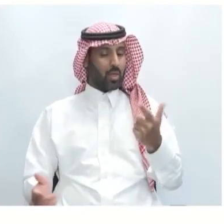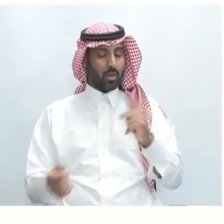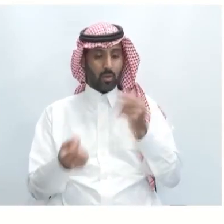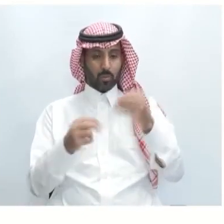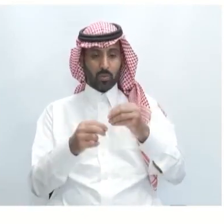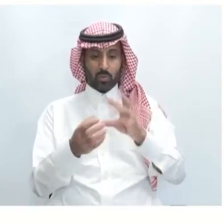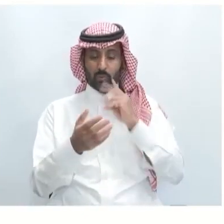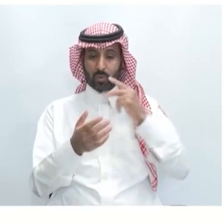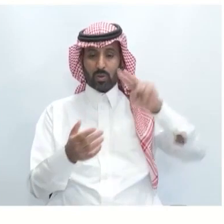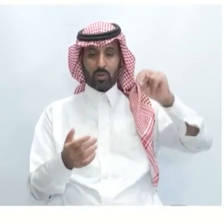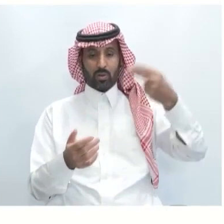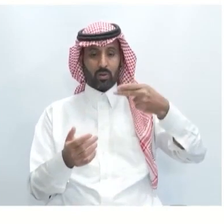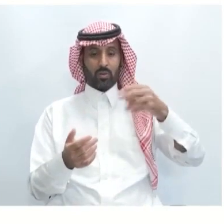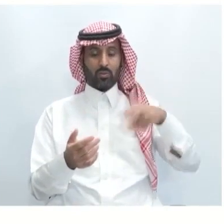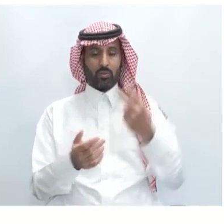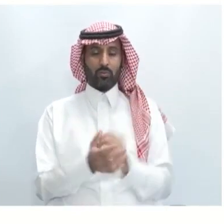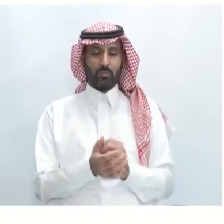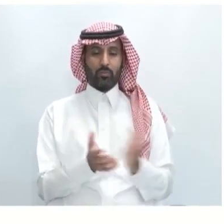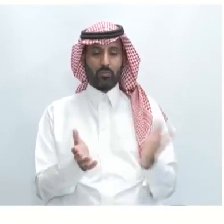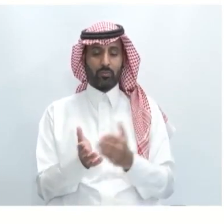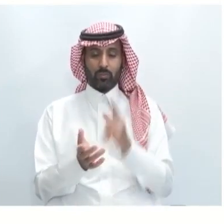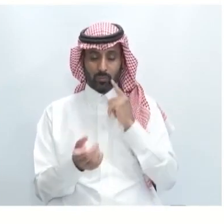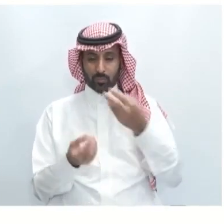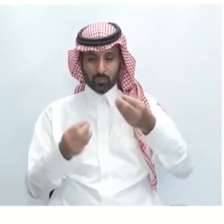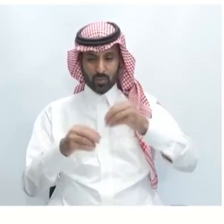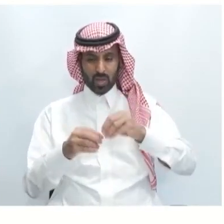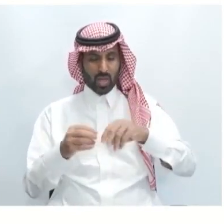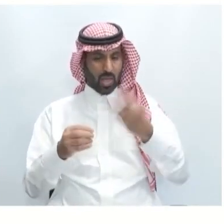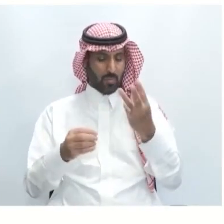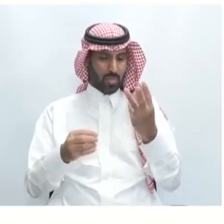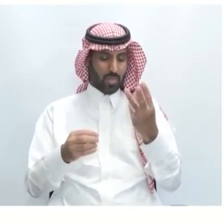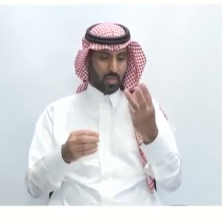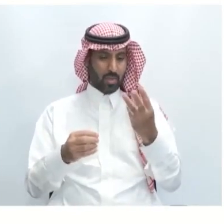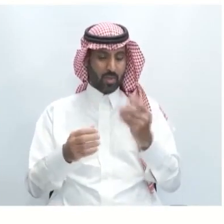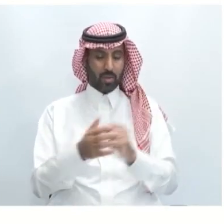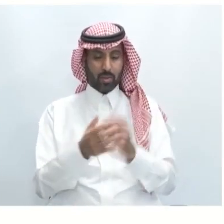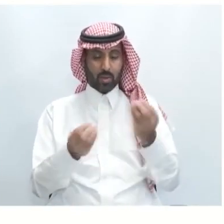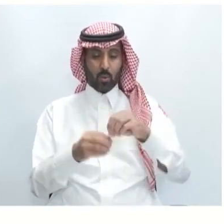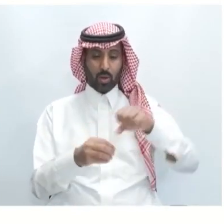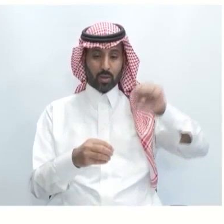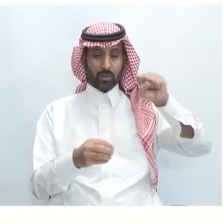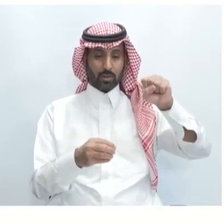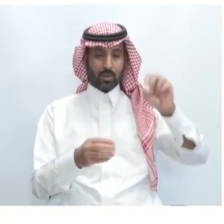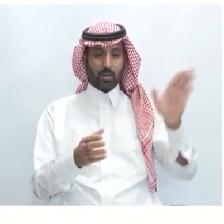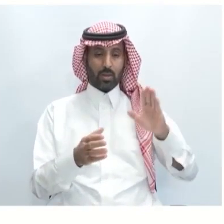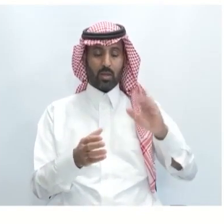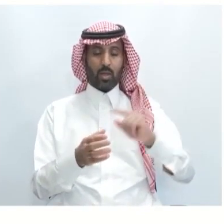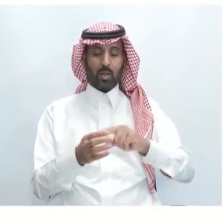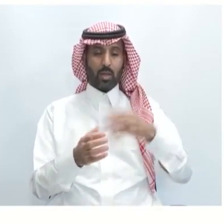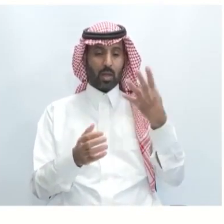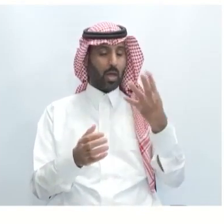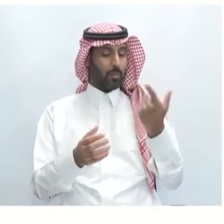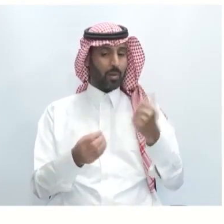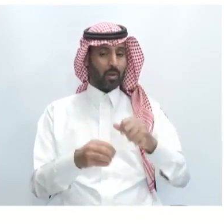لوجود مجموعه الامين او الاتش 2 اذا في المركب الثالث يحتوي على الكبريت المركب الرابع قاعدي